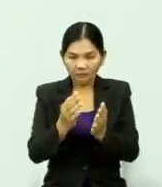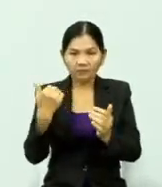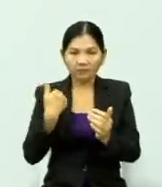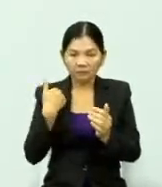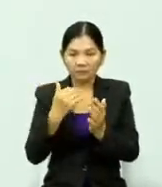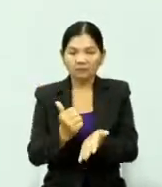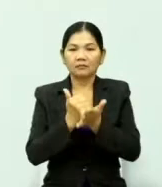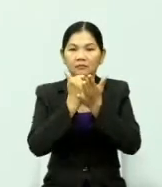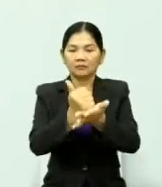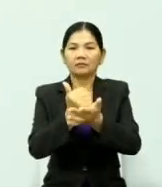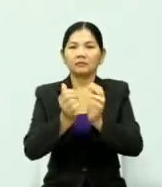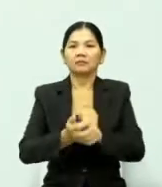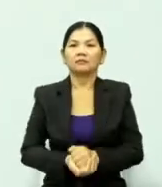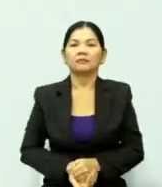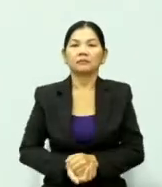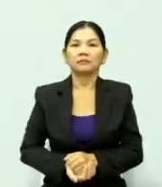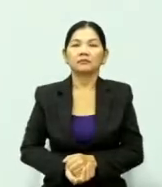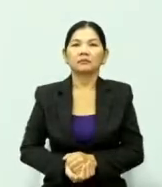mình sơ phơ chùm